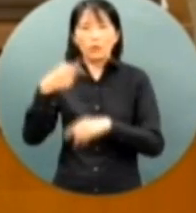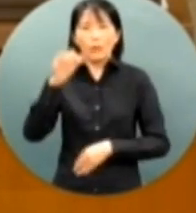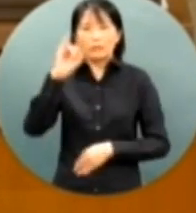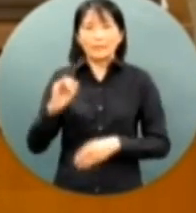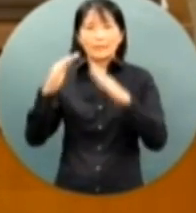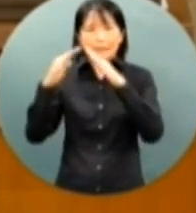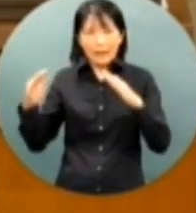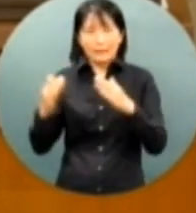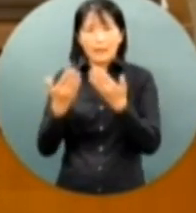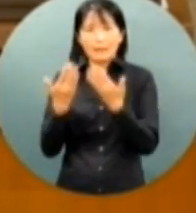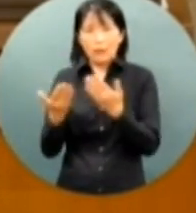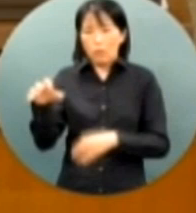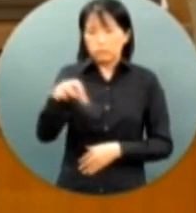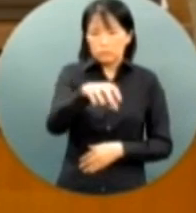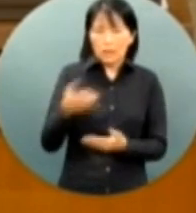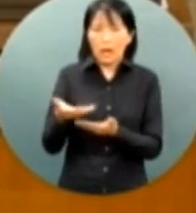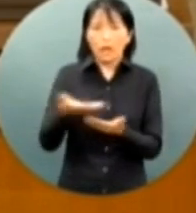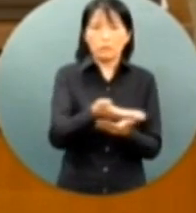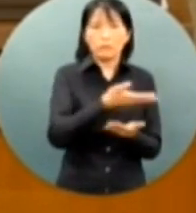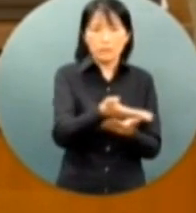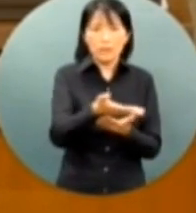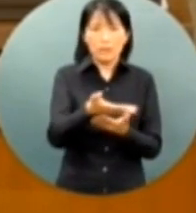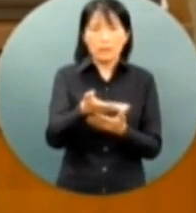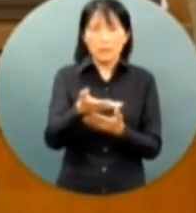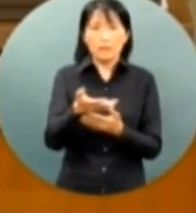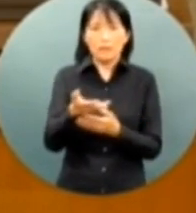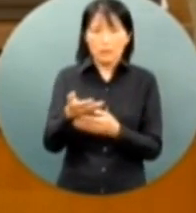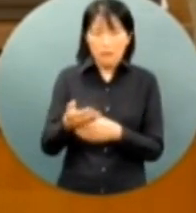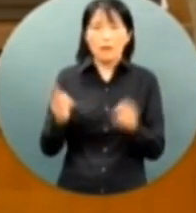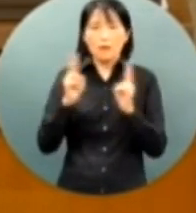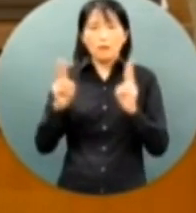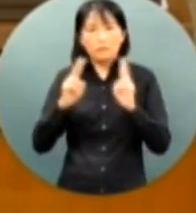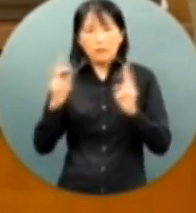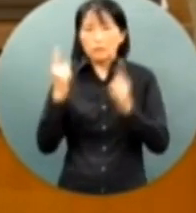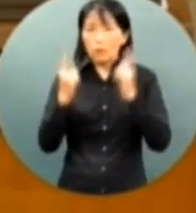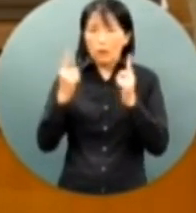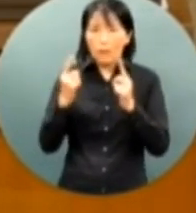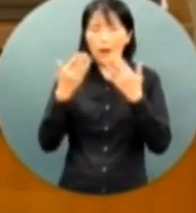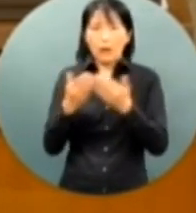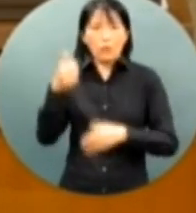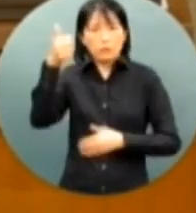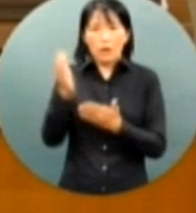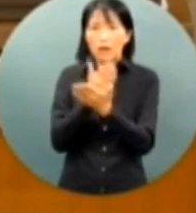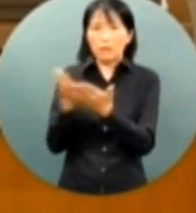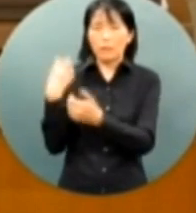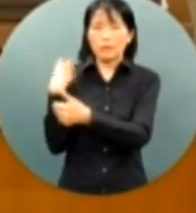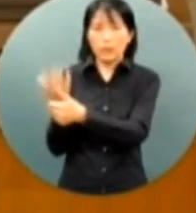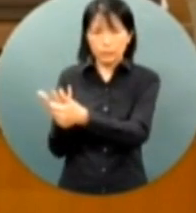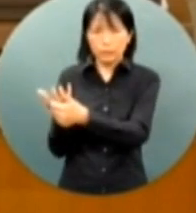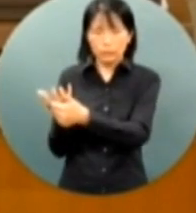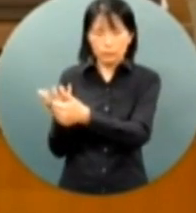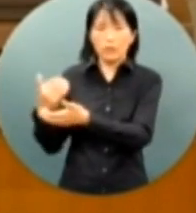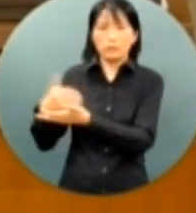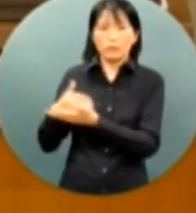会の方で各学校に配布をされ、流すか流さないかは学校長の判断というようなことであったというふうに